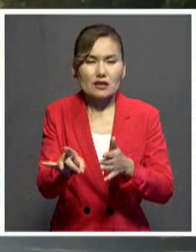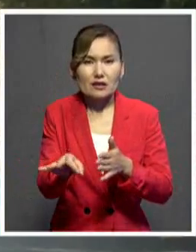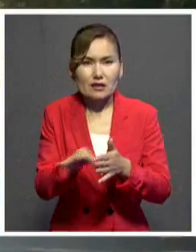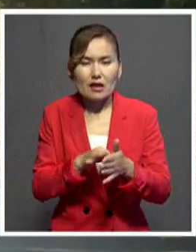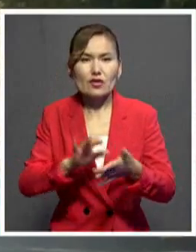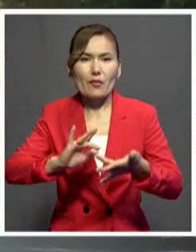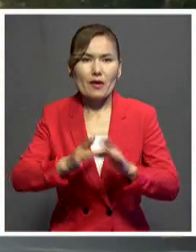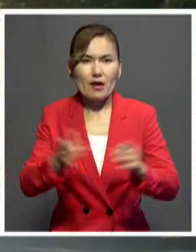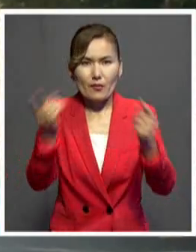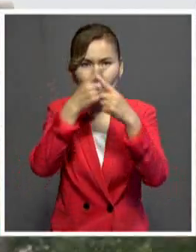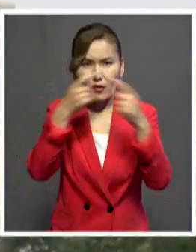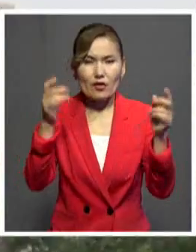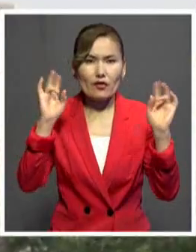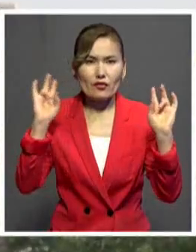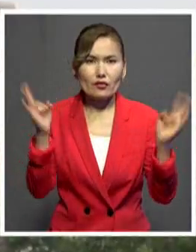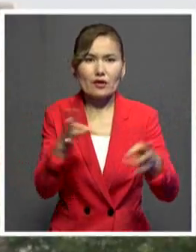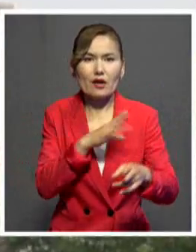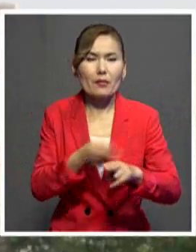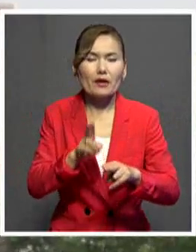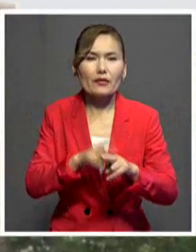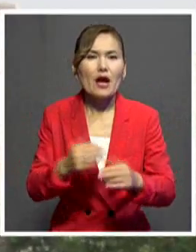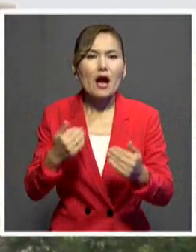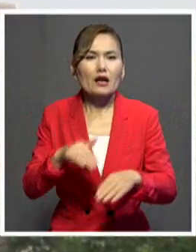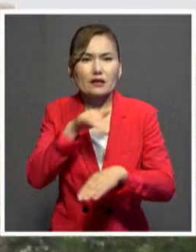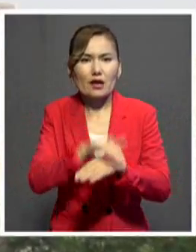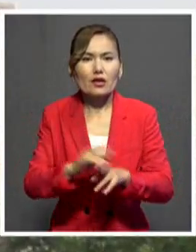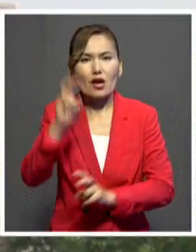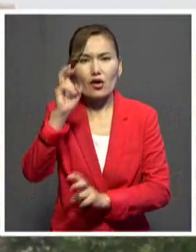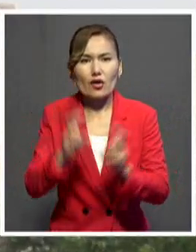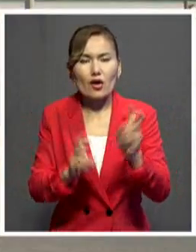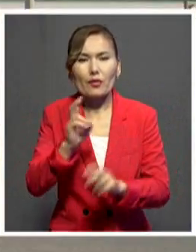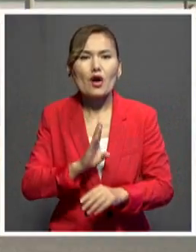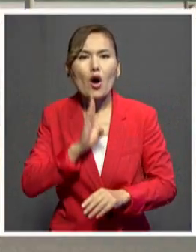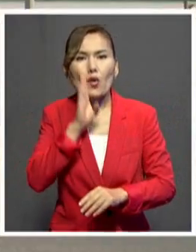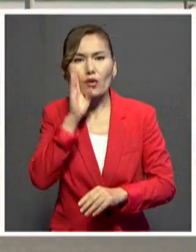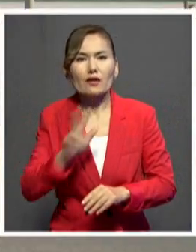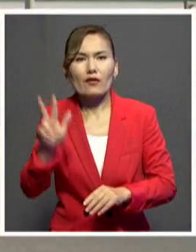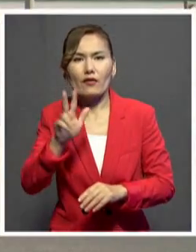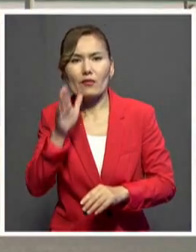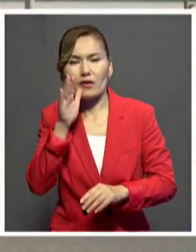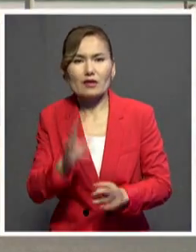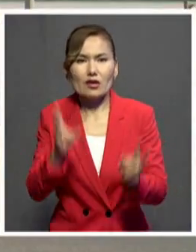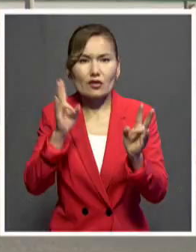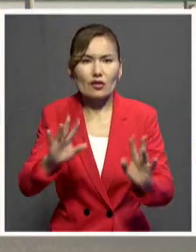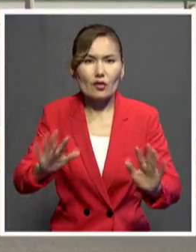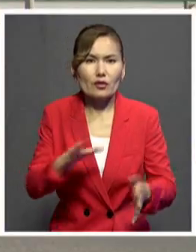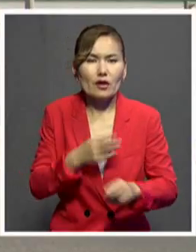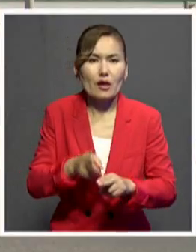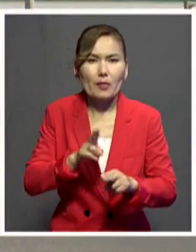ресми парақшасында осыған байланысты хабарлама жарияланды. Стратегиялық нысандағы оқиға күндізгі сағат 3-тер кезінде тіркелген.